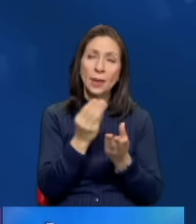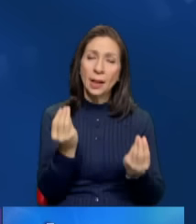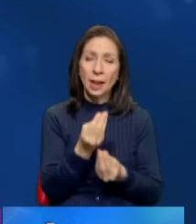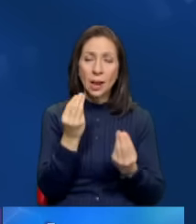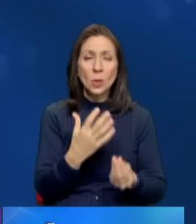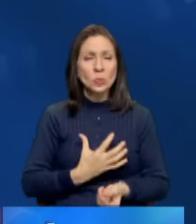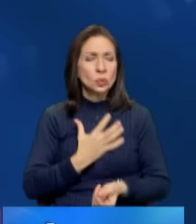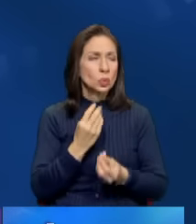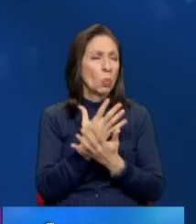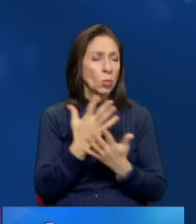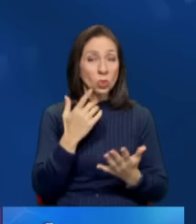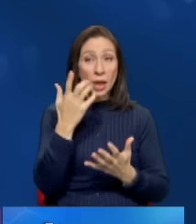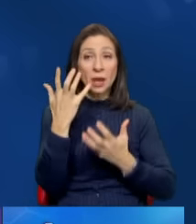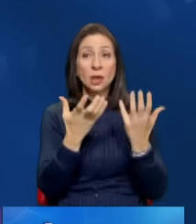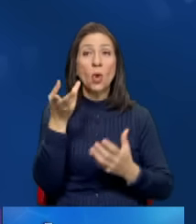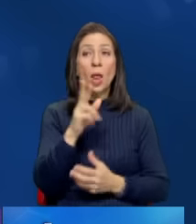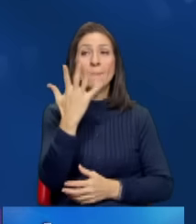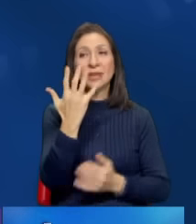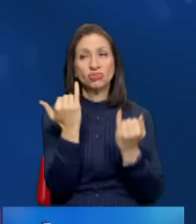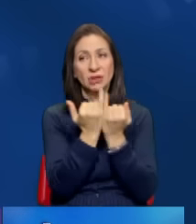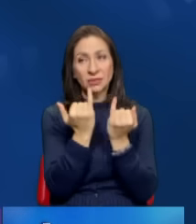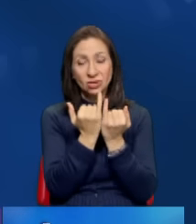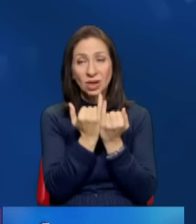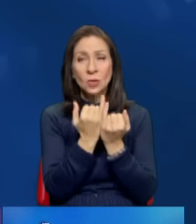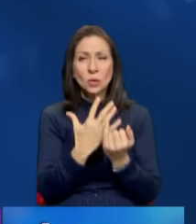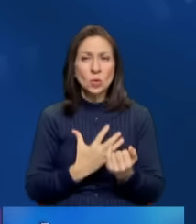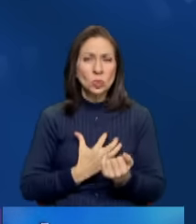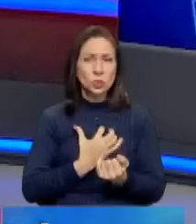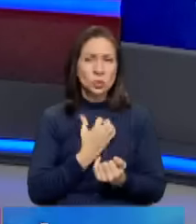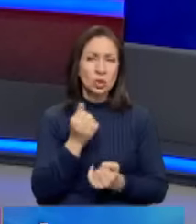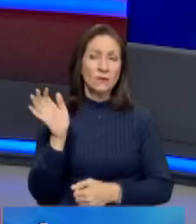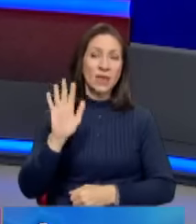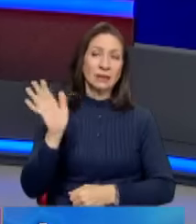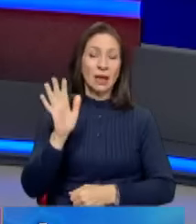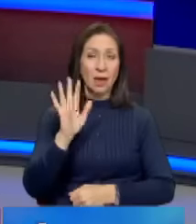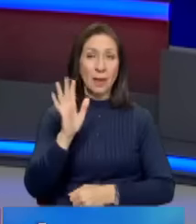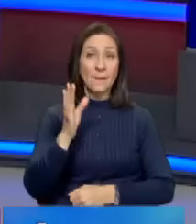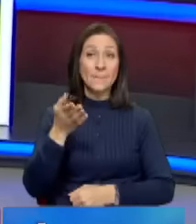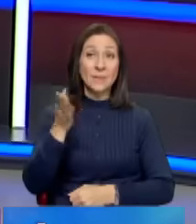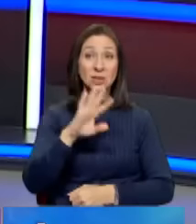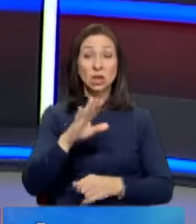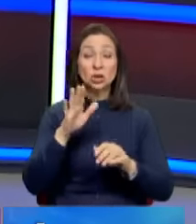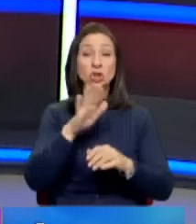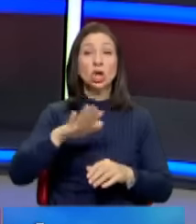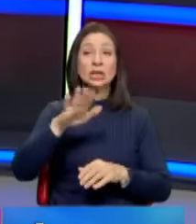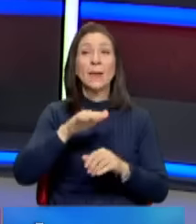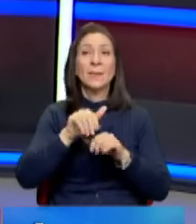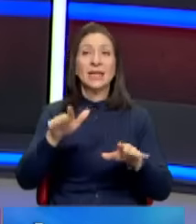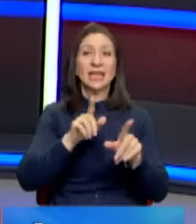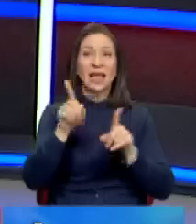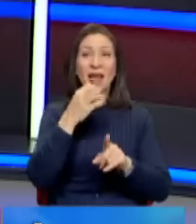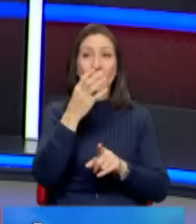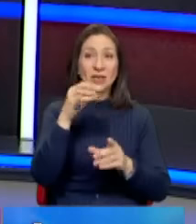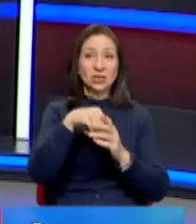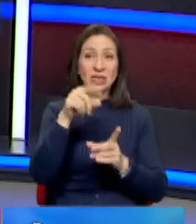diyor gerçek gündem. Yangında can veren 5 kardeşe kahreden veda demiş bir başka sosyal medya manşeti için, internet haber